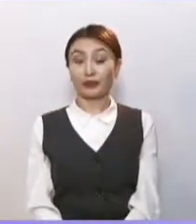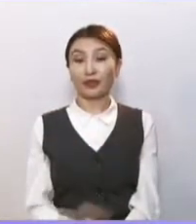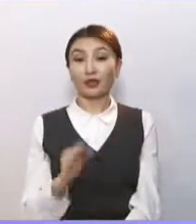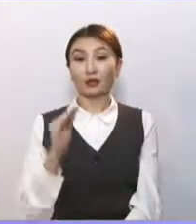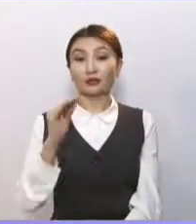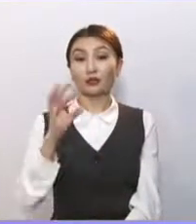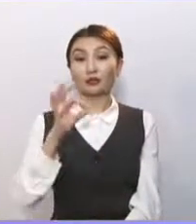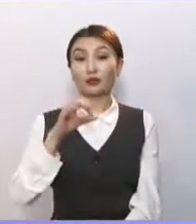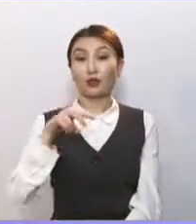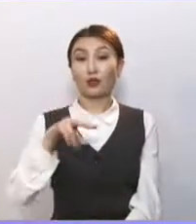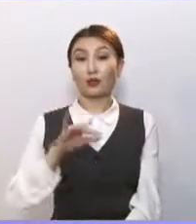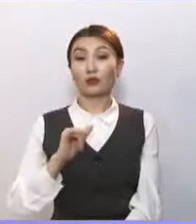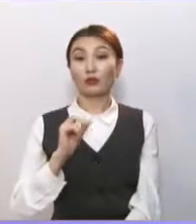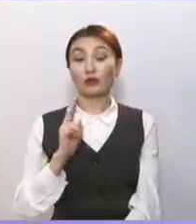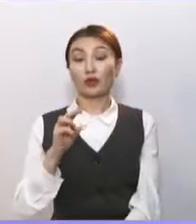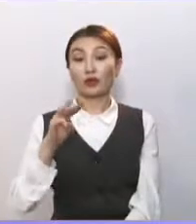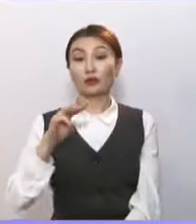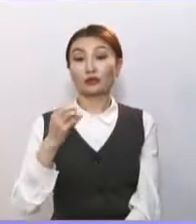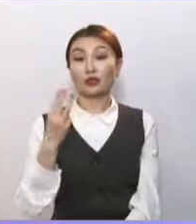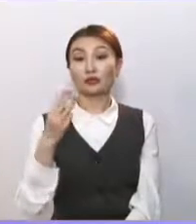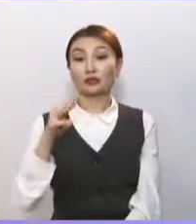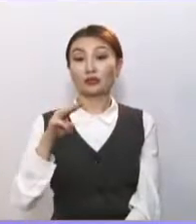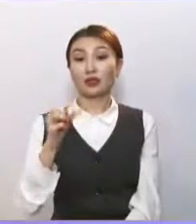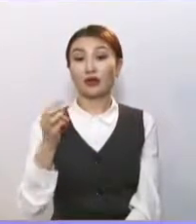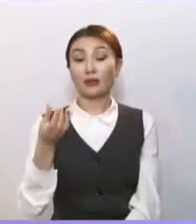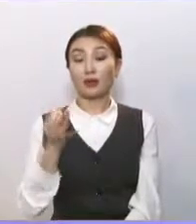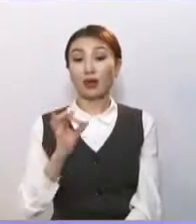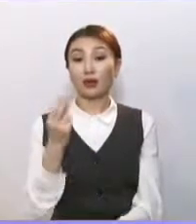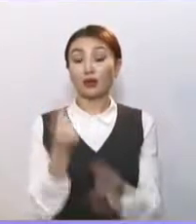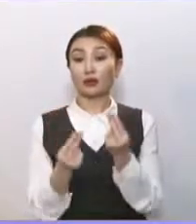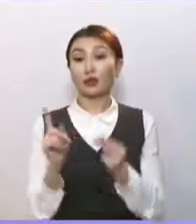Жолук таштамай оюнуна эмне керек?